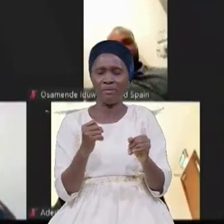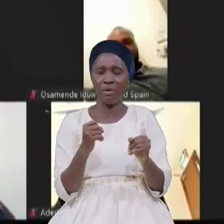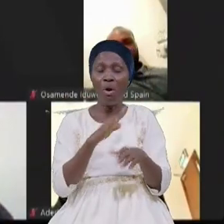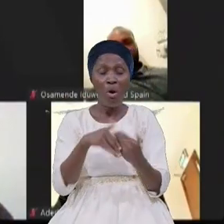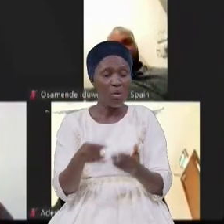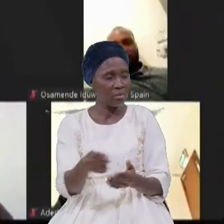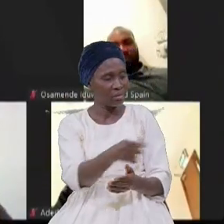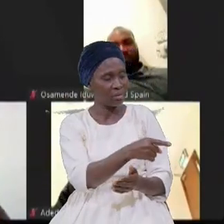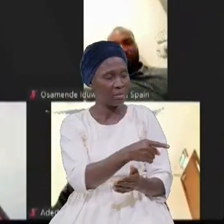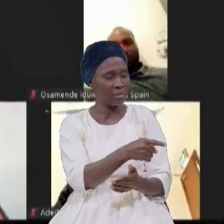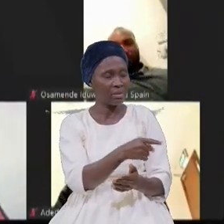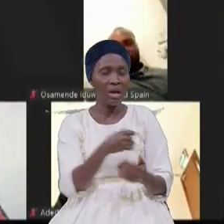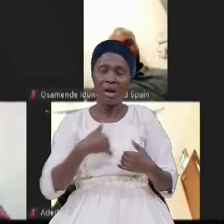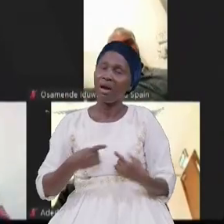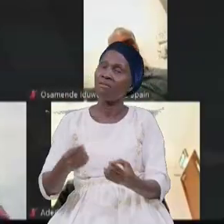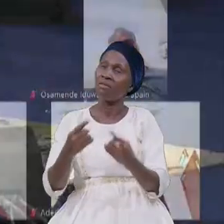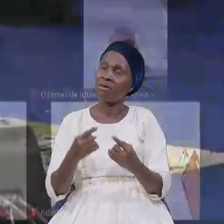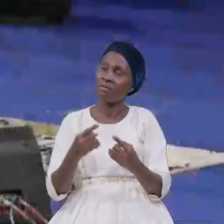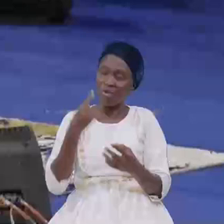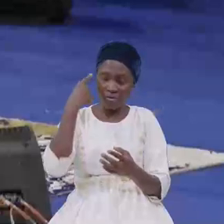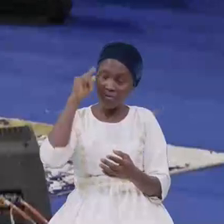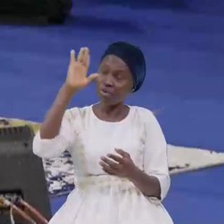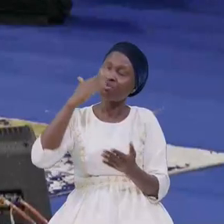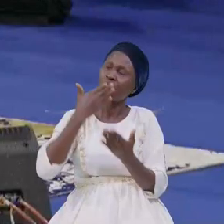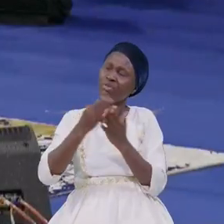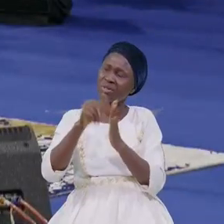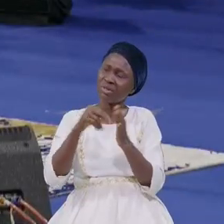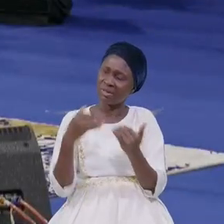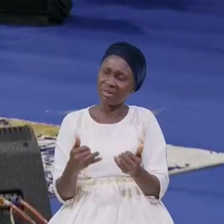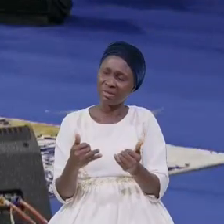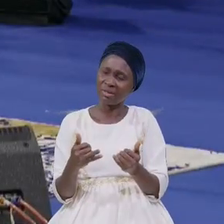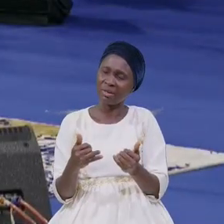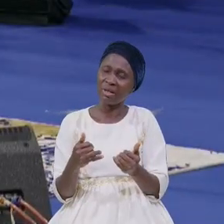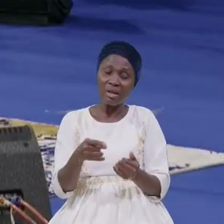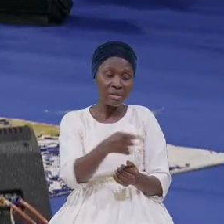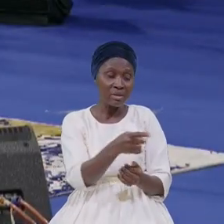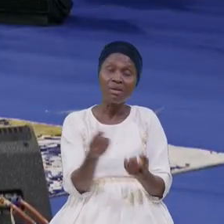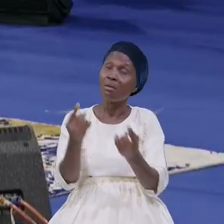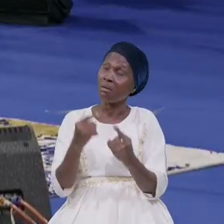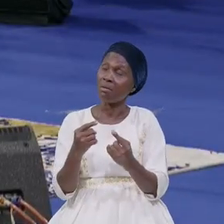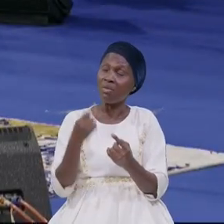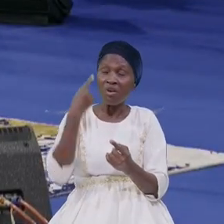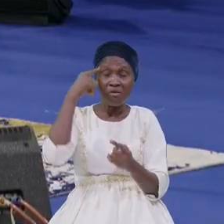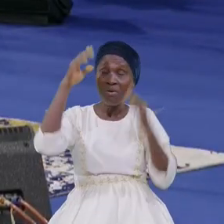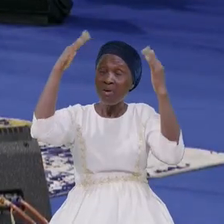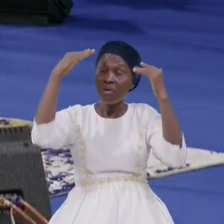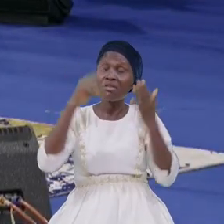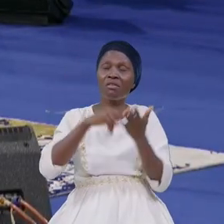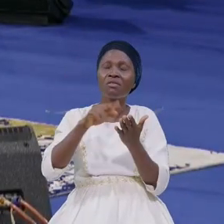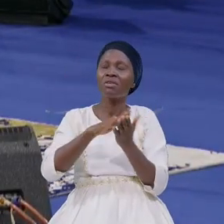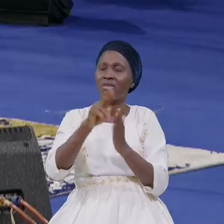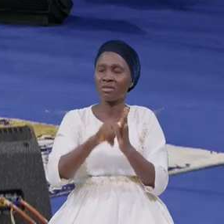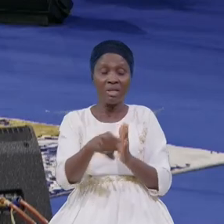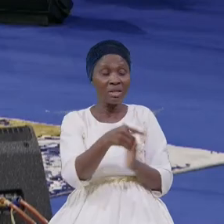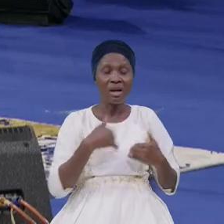Tous ces gens sont venus pour ta bonté. Ils sont venus pour la pluie de la justice. Ils sont venus